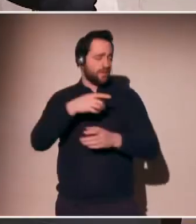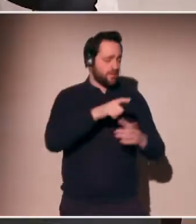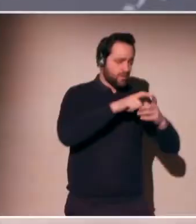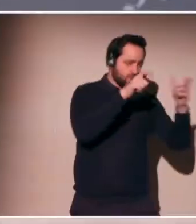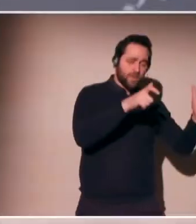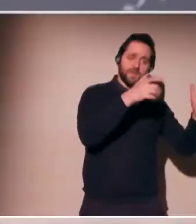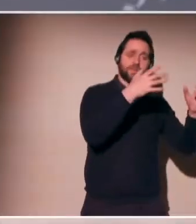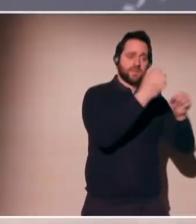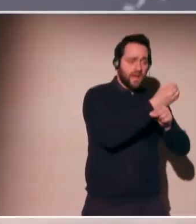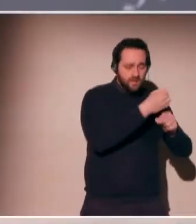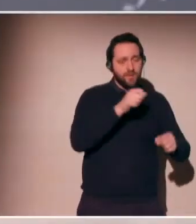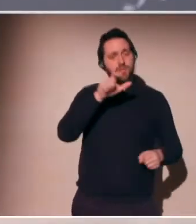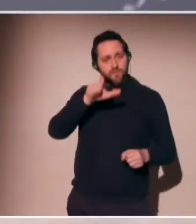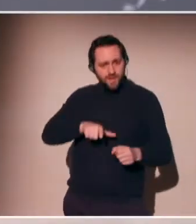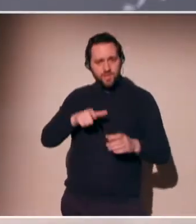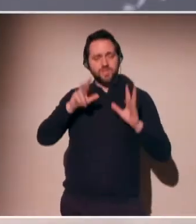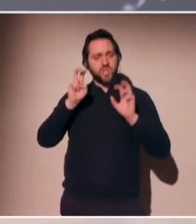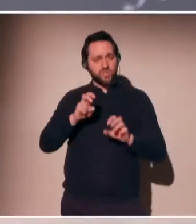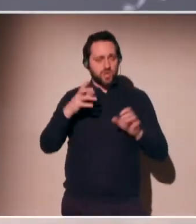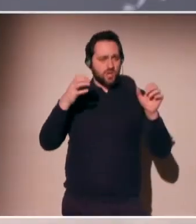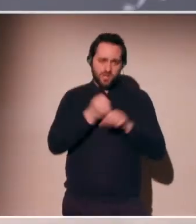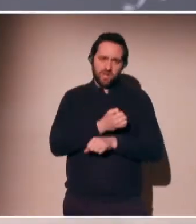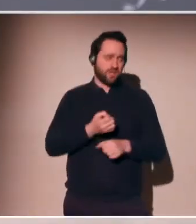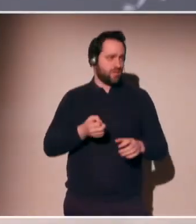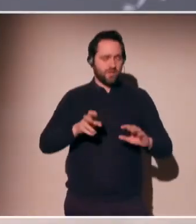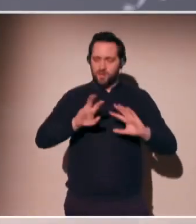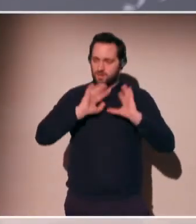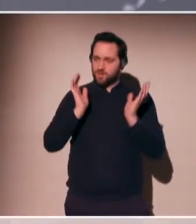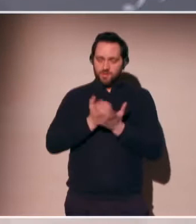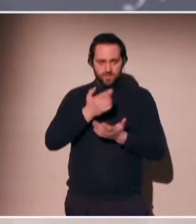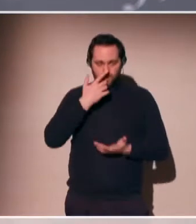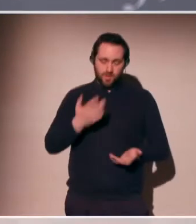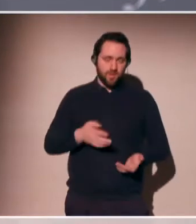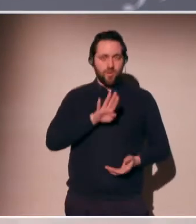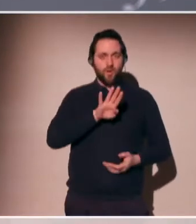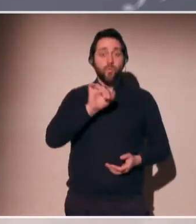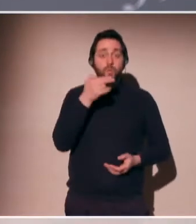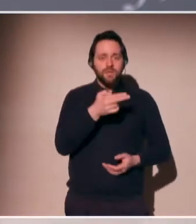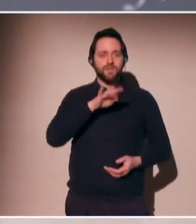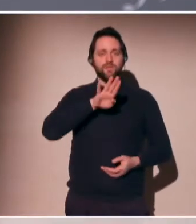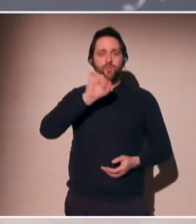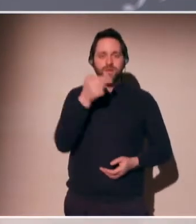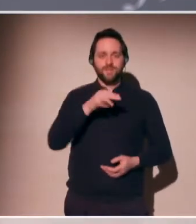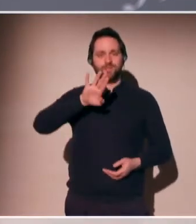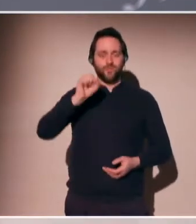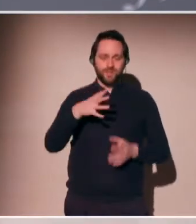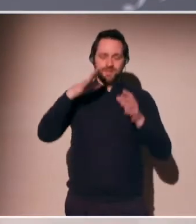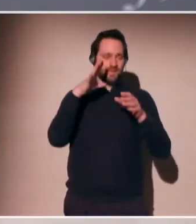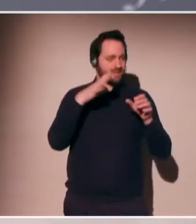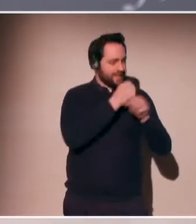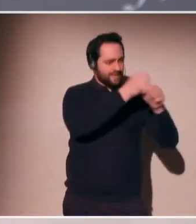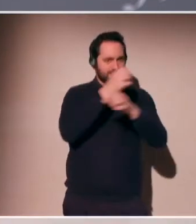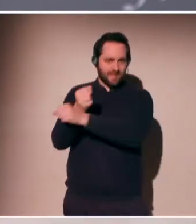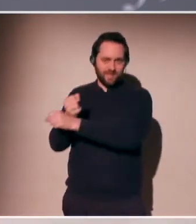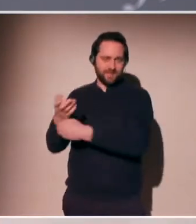chercheur impliqué. Et c'est quelque chose qu'il faut vraiment qu'on réussisse à développer. Et je pense que je ne pense pas, je sais que c'est un système qui est beaucoup